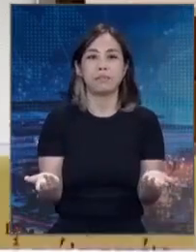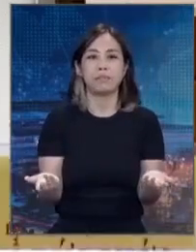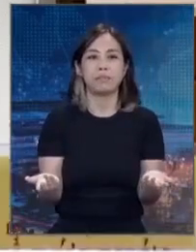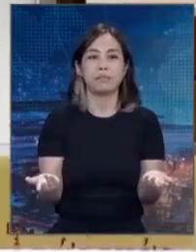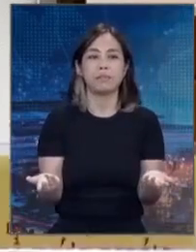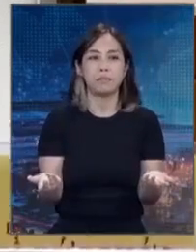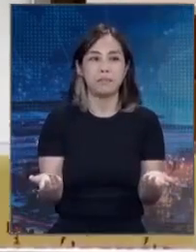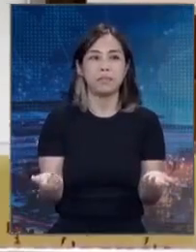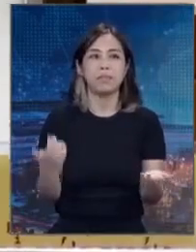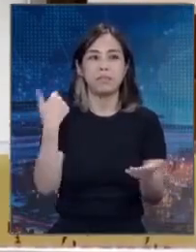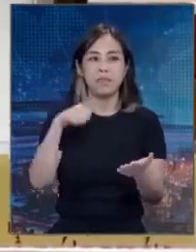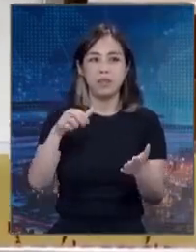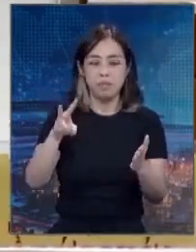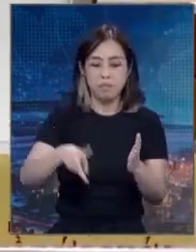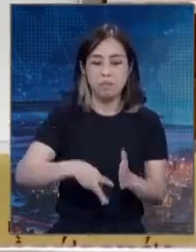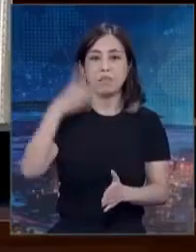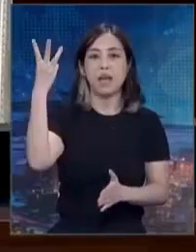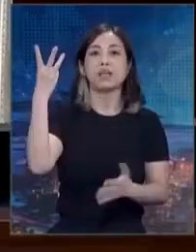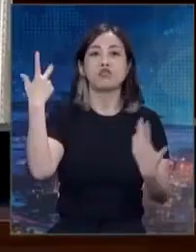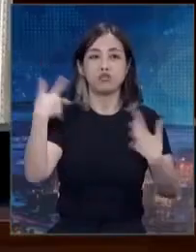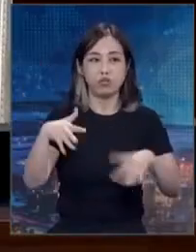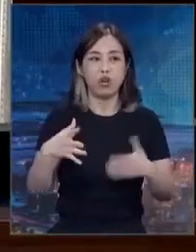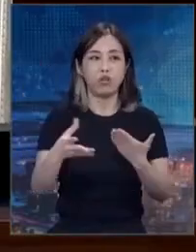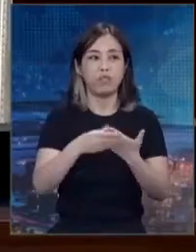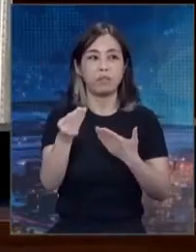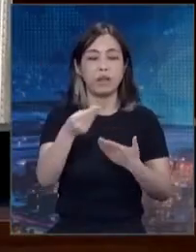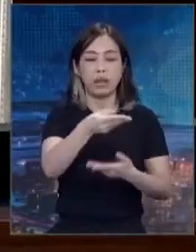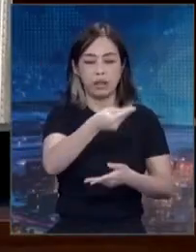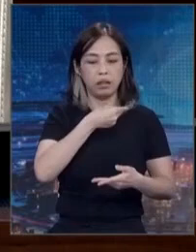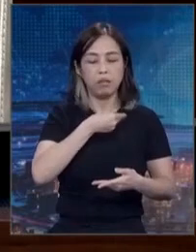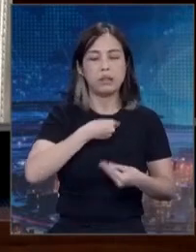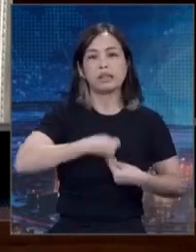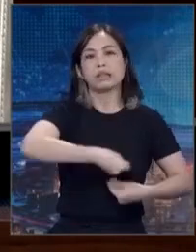Vì đã 3 lần rồi, chúng tôi đã trả lại cái văn bản này cho Chính phủ.